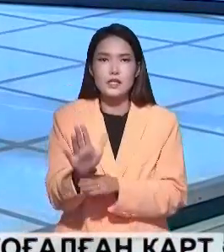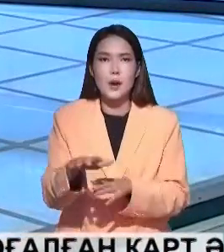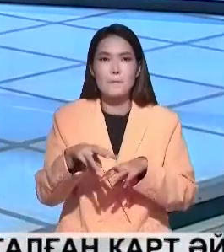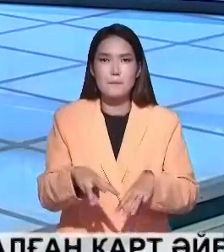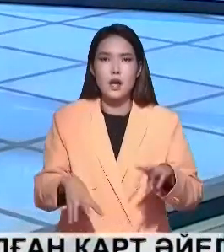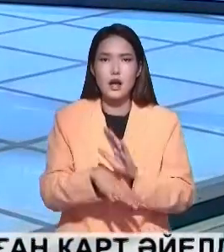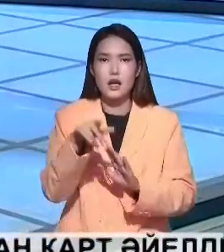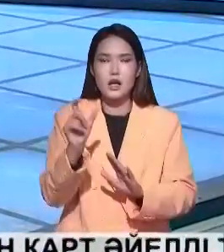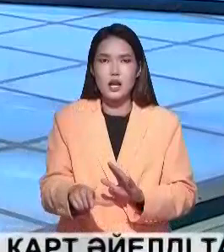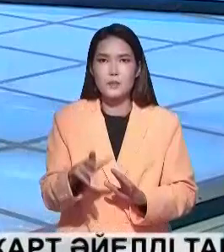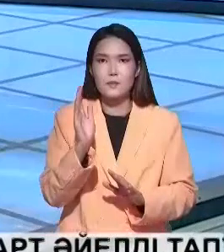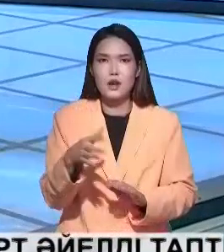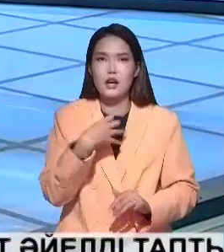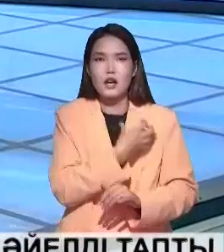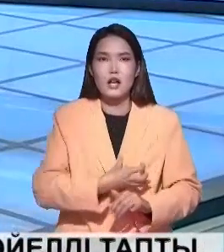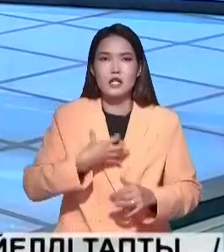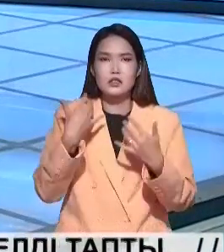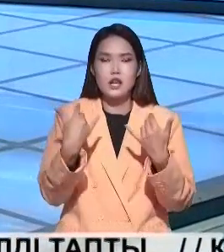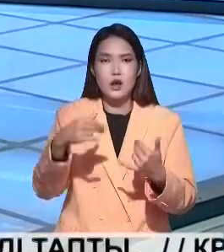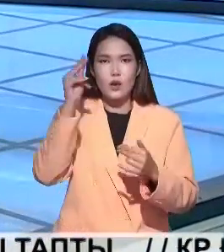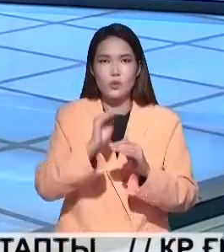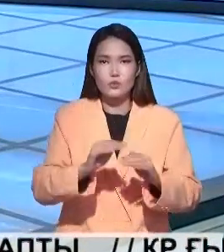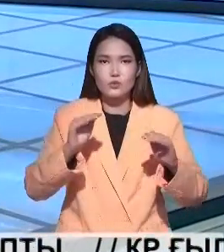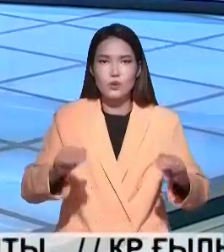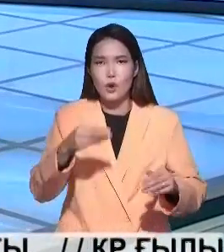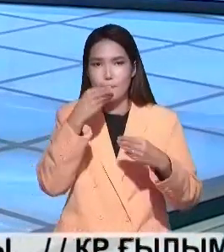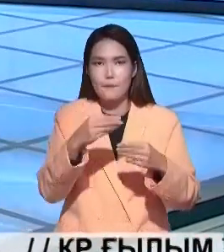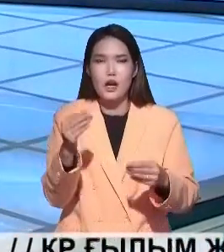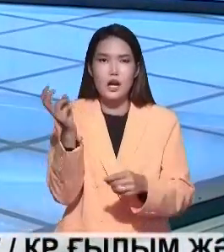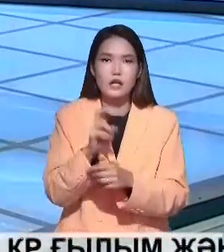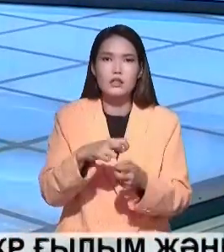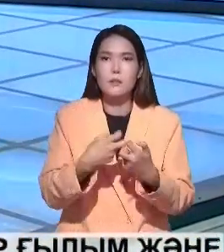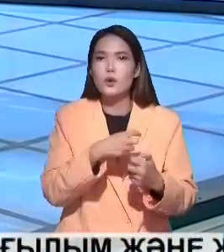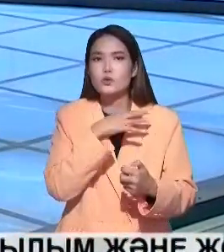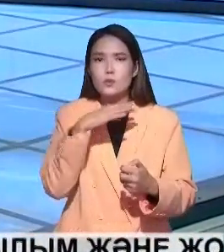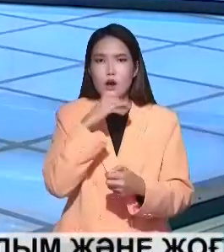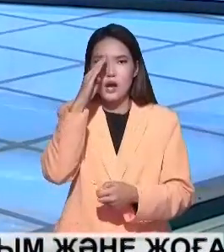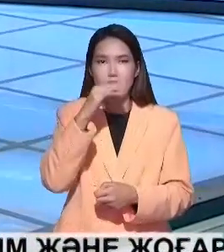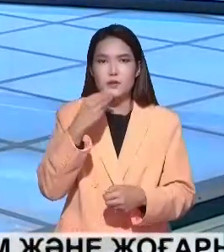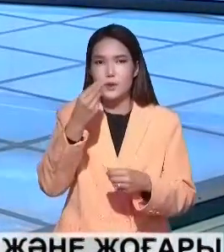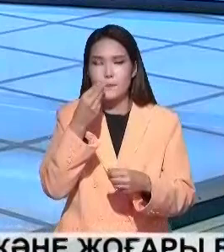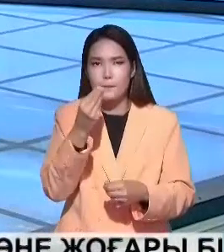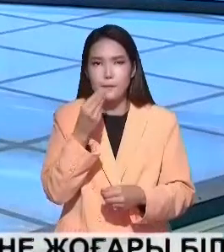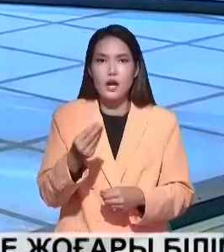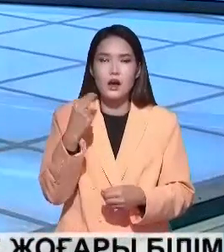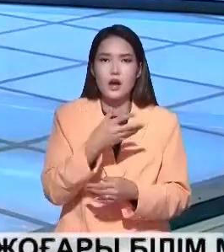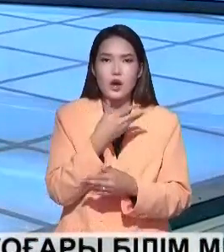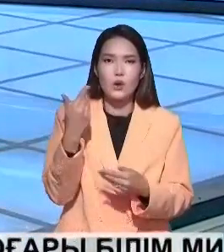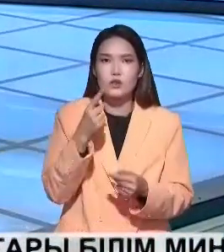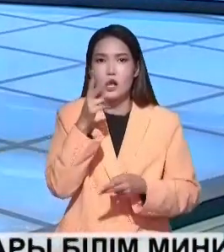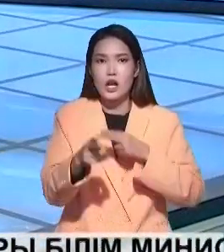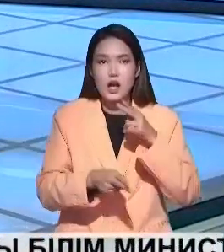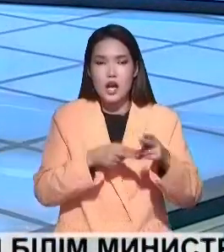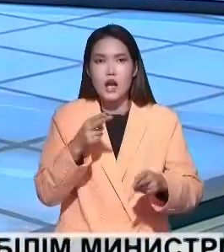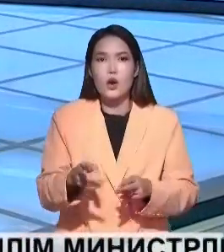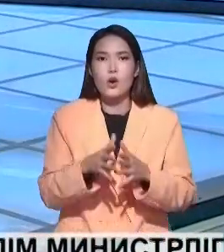депутаттары қойып отыр. Оған негіз бар, қазір оқушылар тағамына келгенде мәселе көп. Ата-аналар астың құнарсыздығына бір шағымданса,